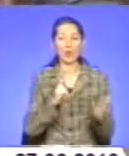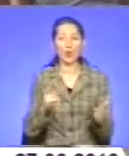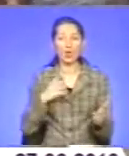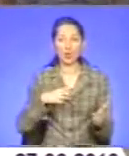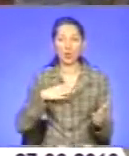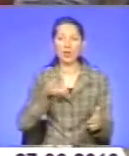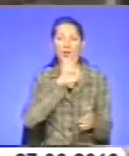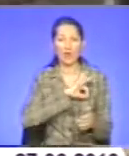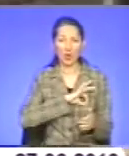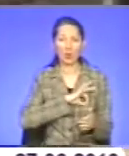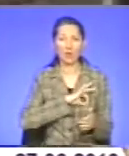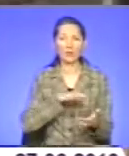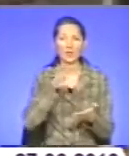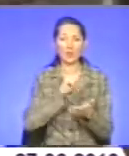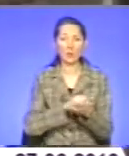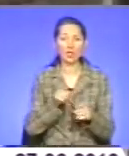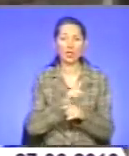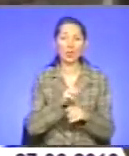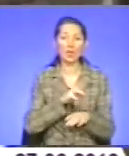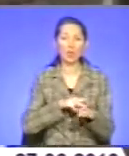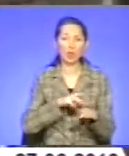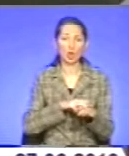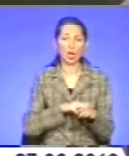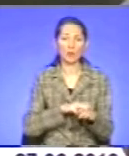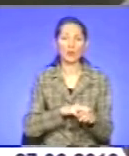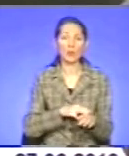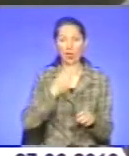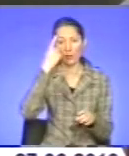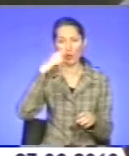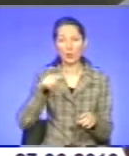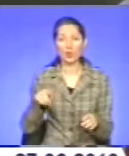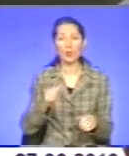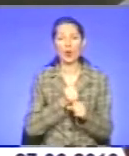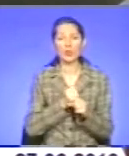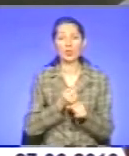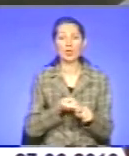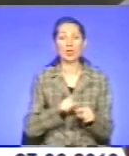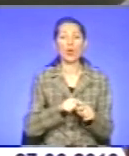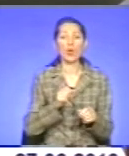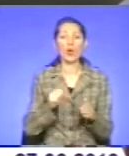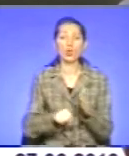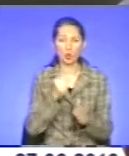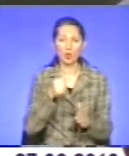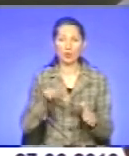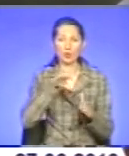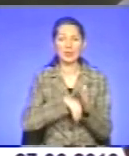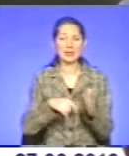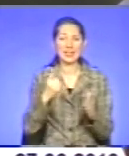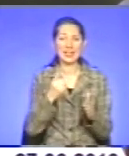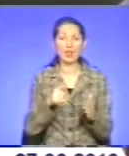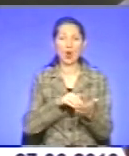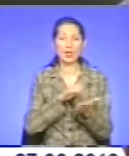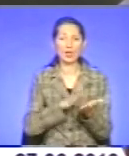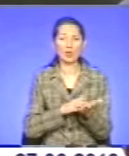заморські поплічники, займаються тернопільські правоохоронці. Відомості про вчинення даного кримінального правопорушення внесені до єдиного реєстру